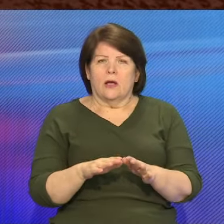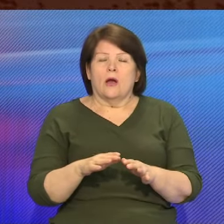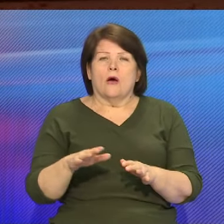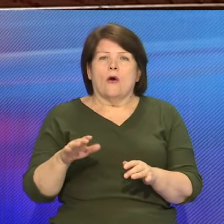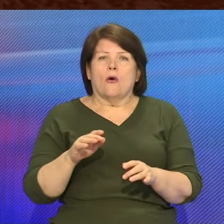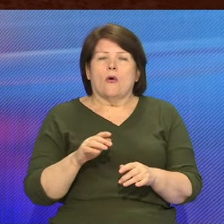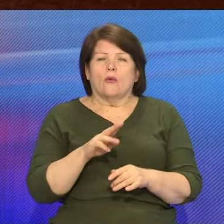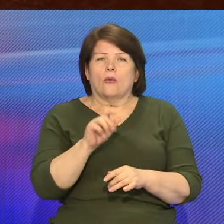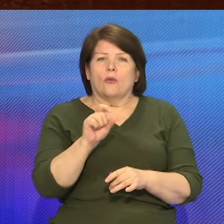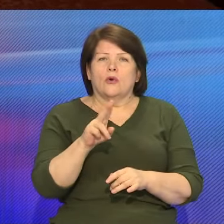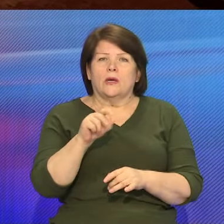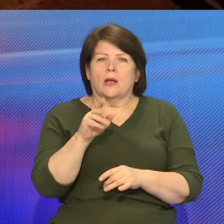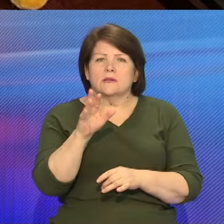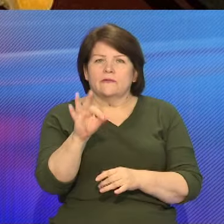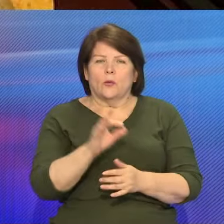«Хуліганства».